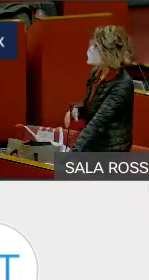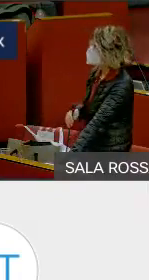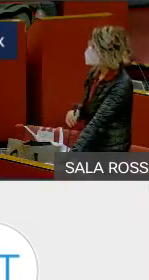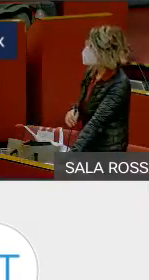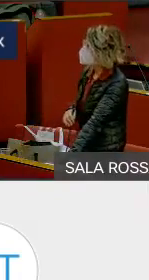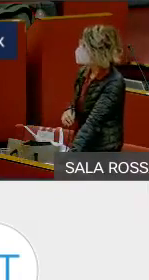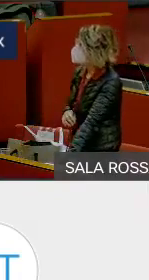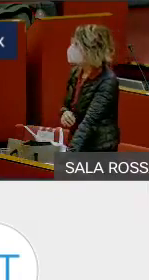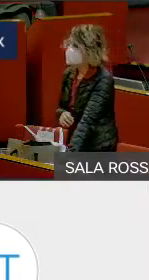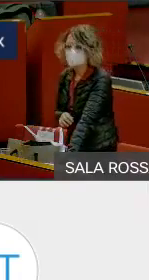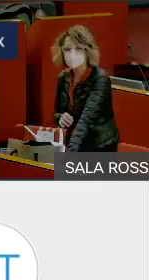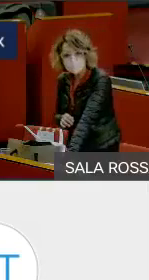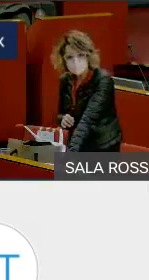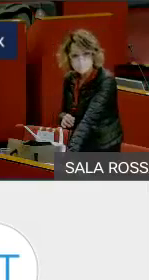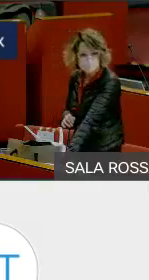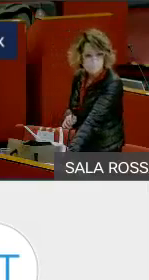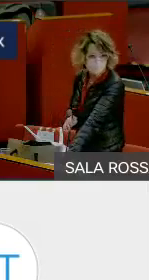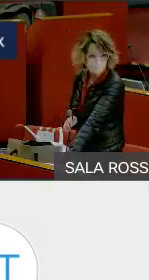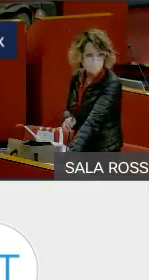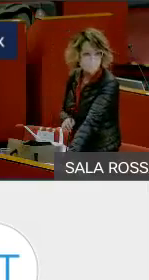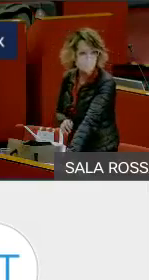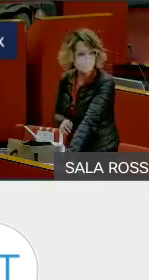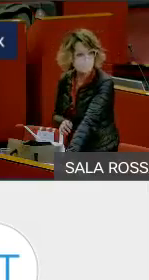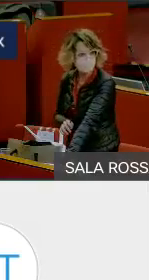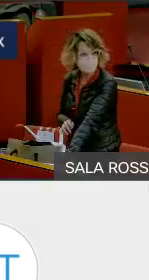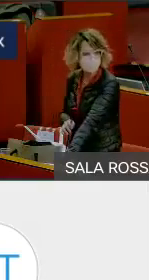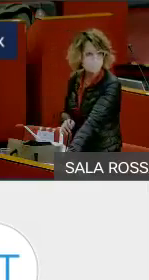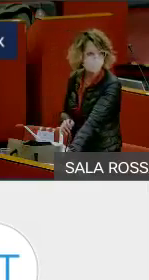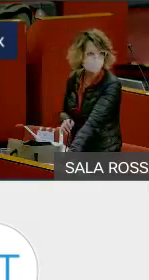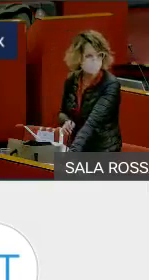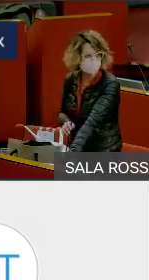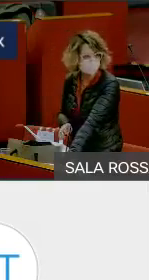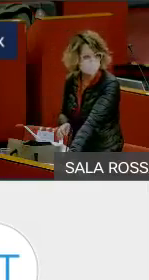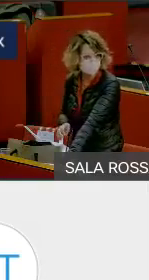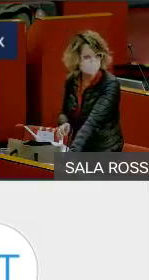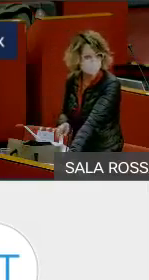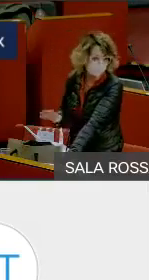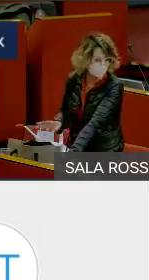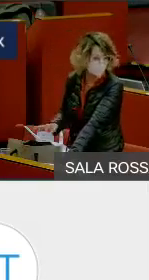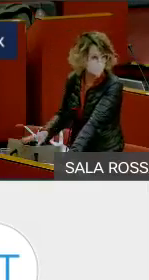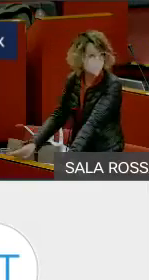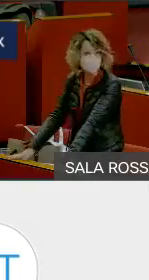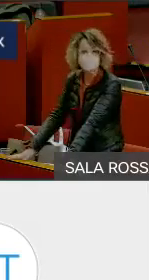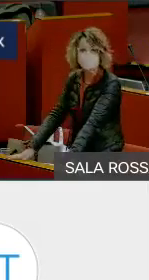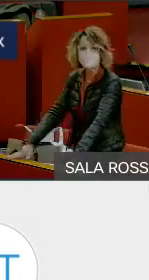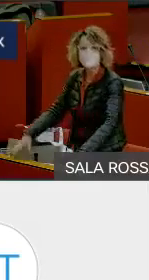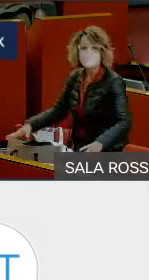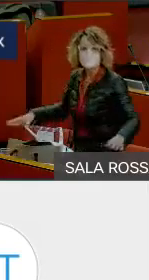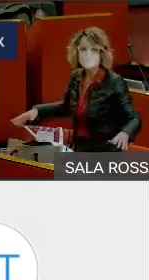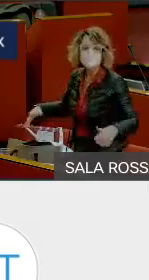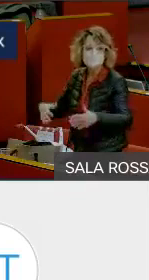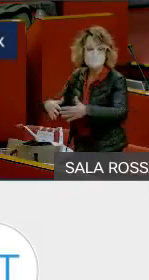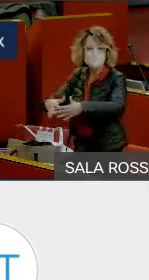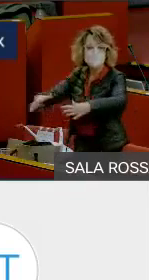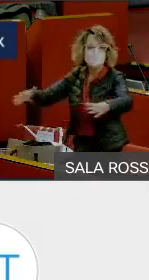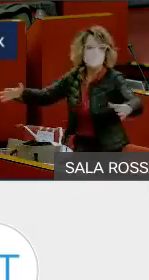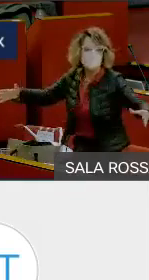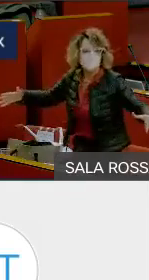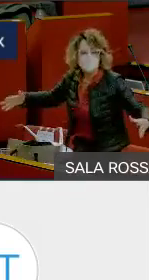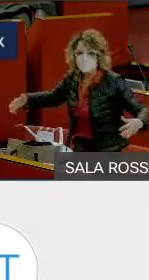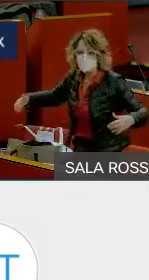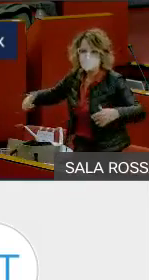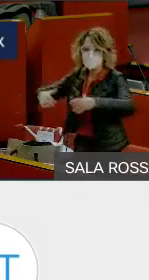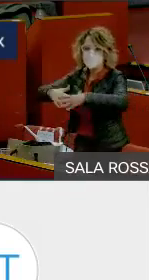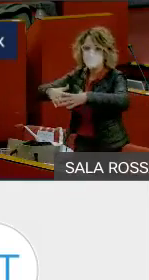per che stupisce anche un po questa cosa perché all'inizio di questa amministrazione e soprattutto in campagna elettorale io vedevo